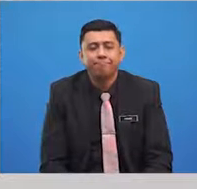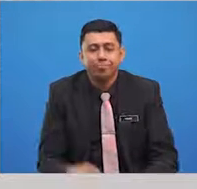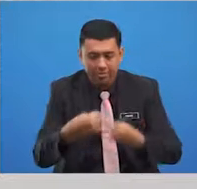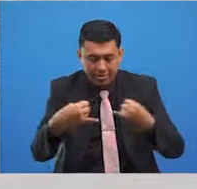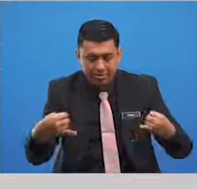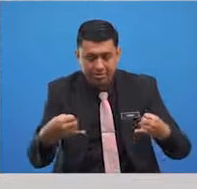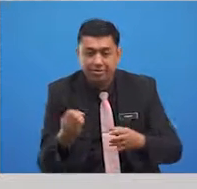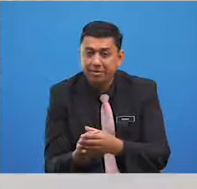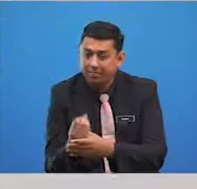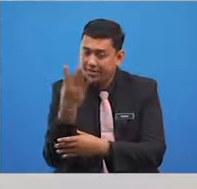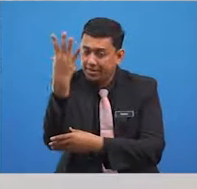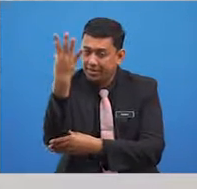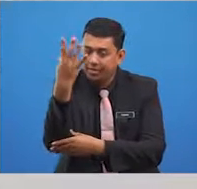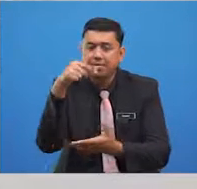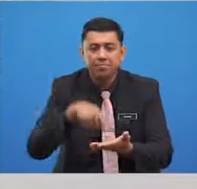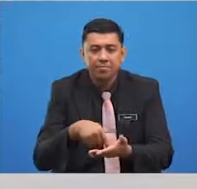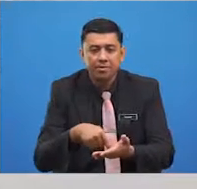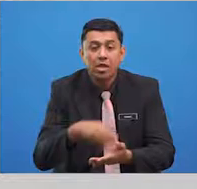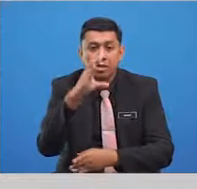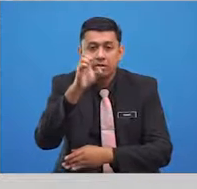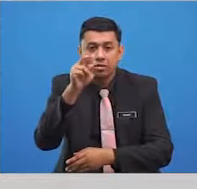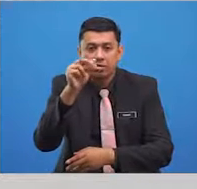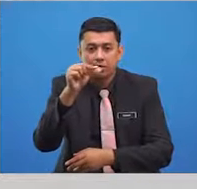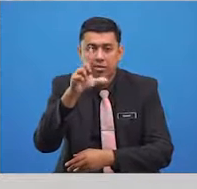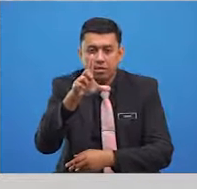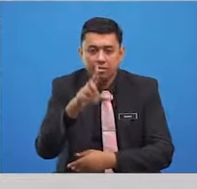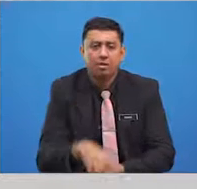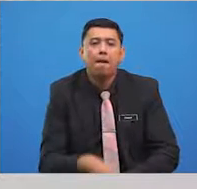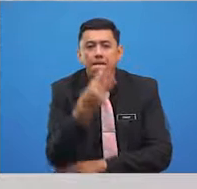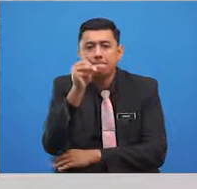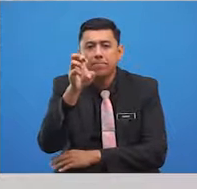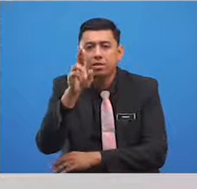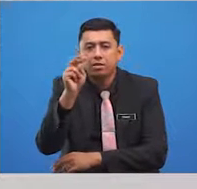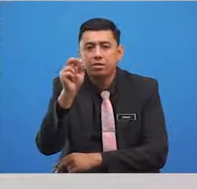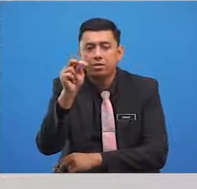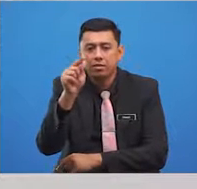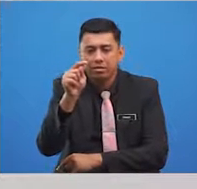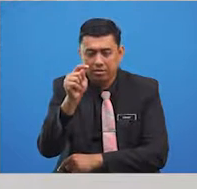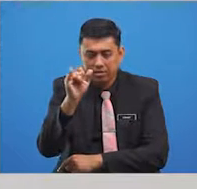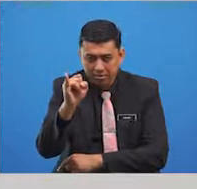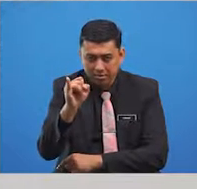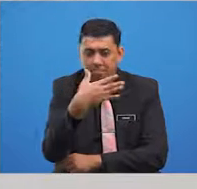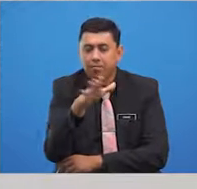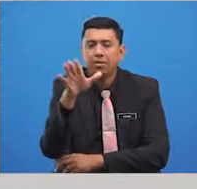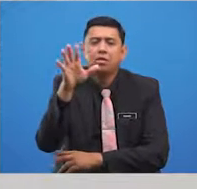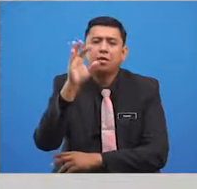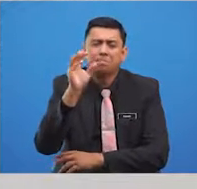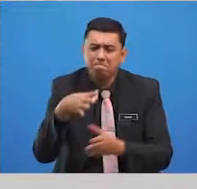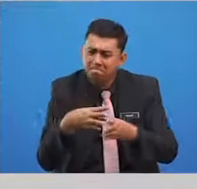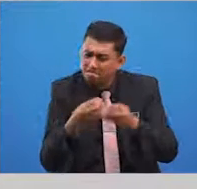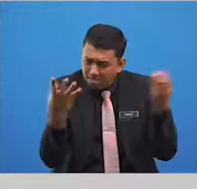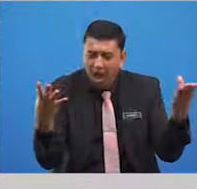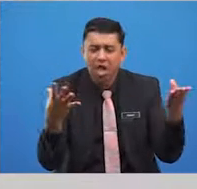Jenis tumbuhan di kawasan hutan ini cengal, meranti, merbau, mersawa,